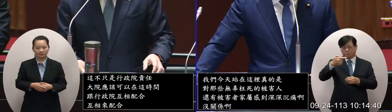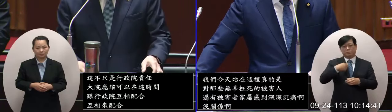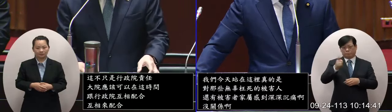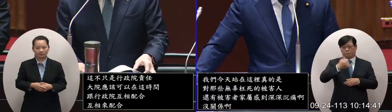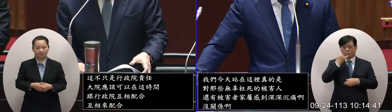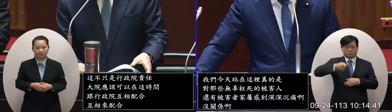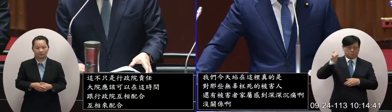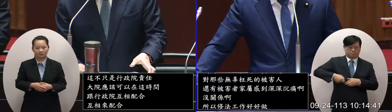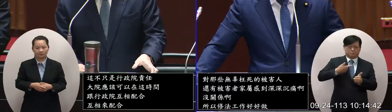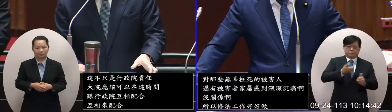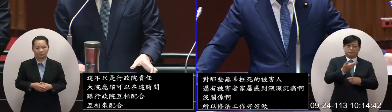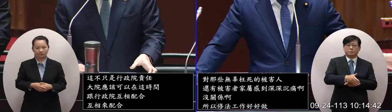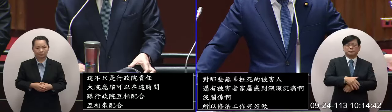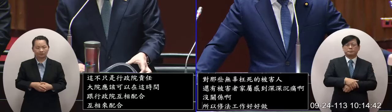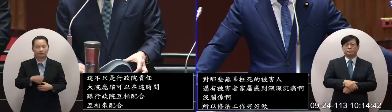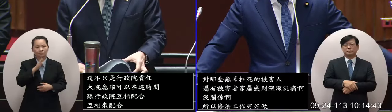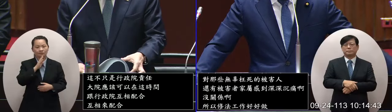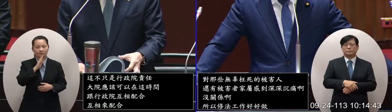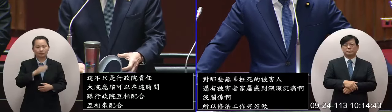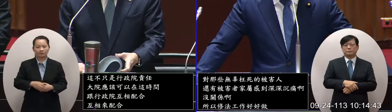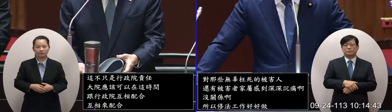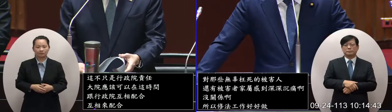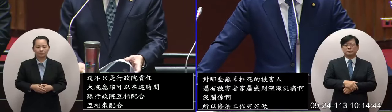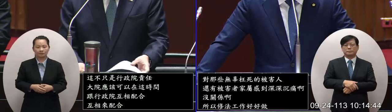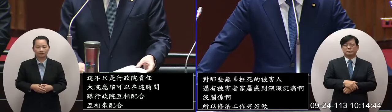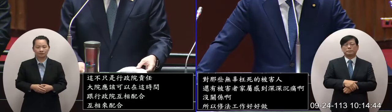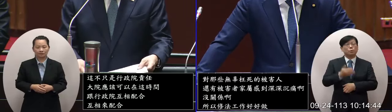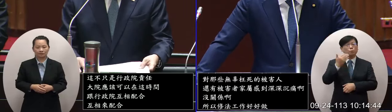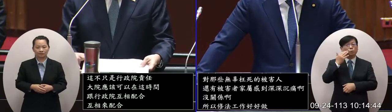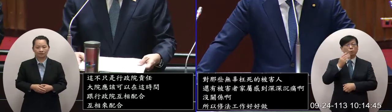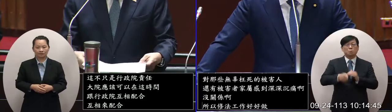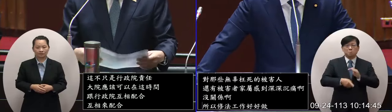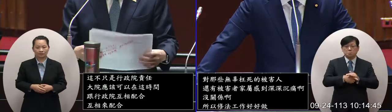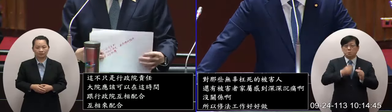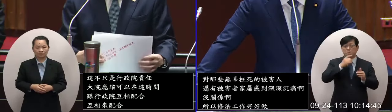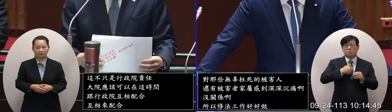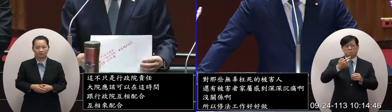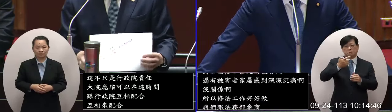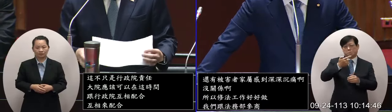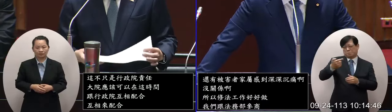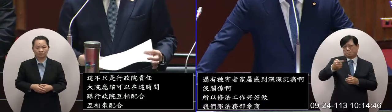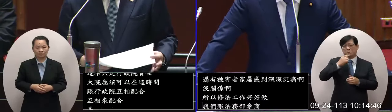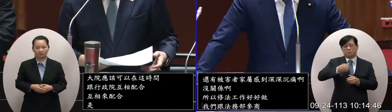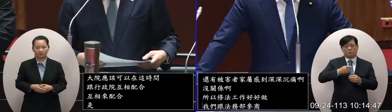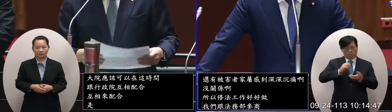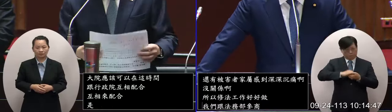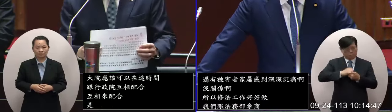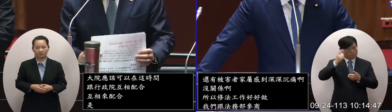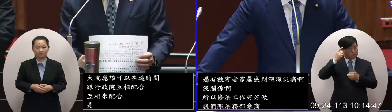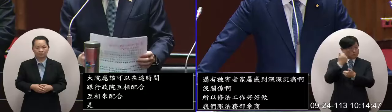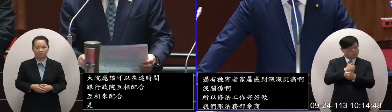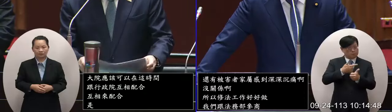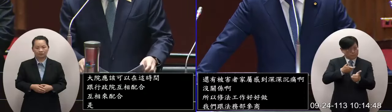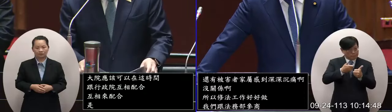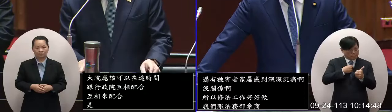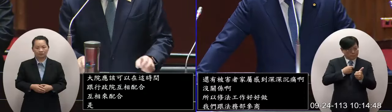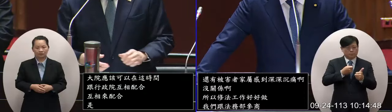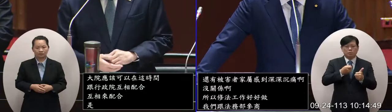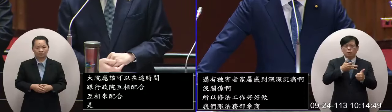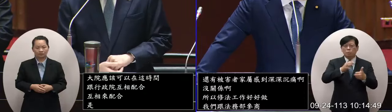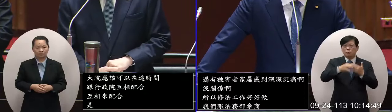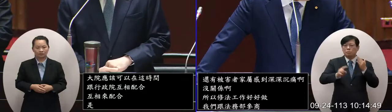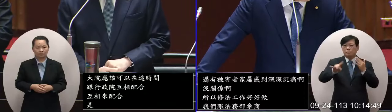能判死嘛，对不对？ 是。 那么如果犯下情节最严重的罪，就应该要考虑死刑嘛？那我想请问，